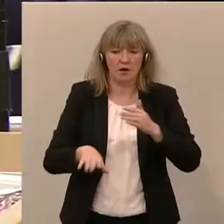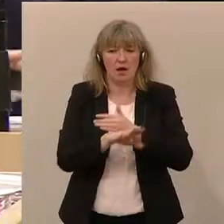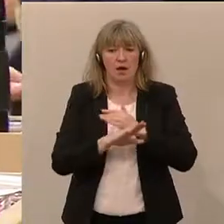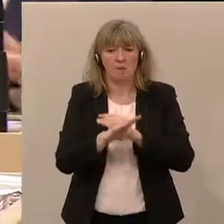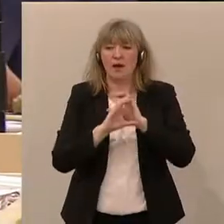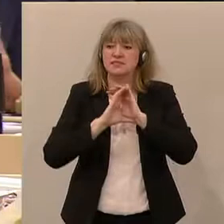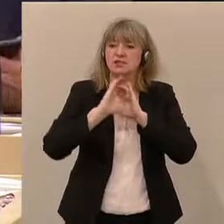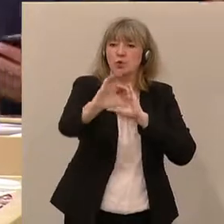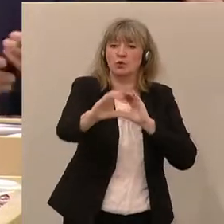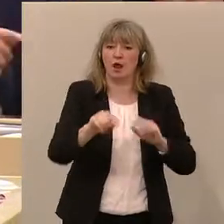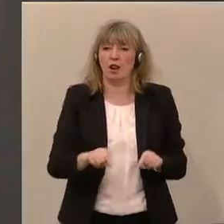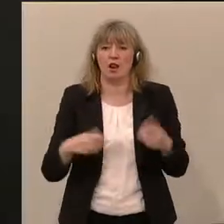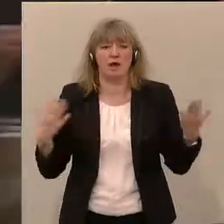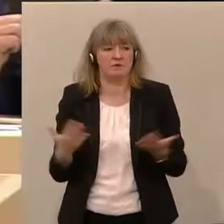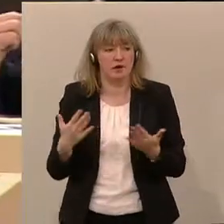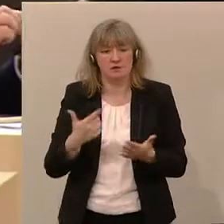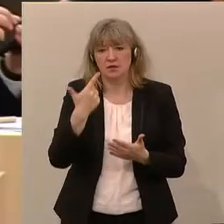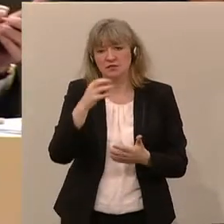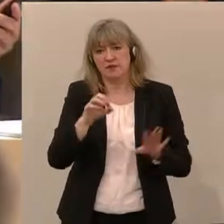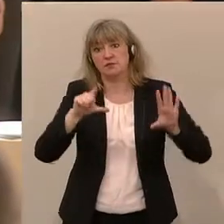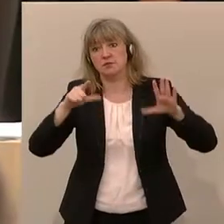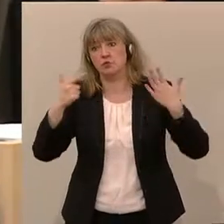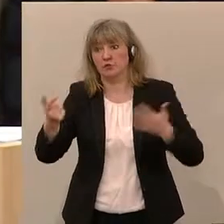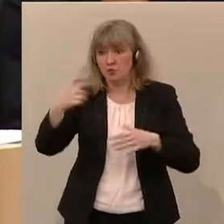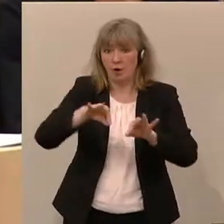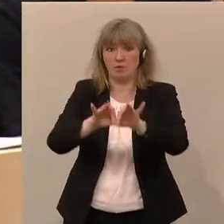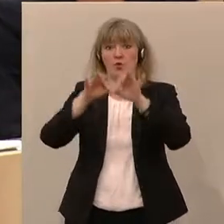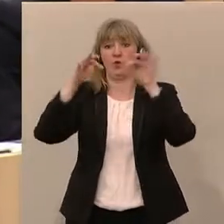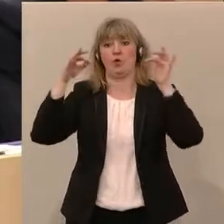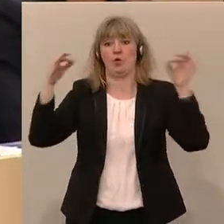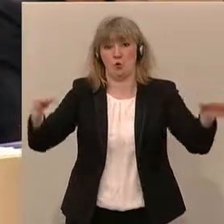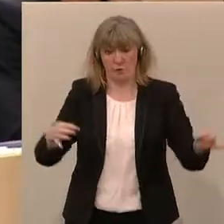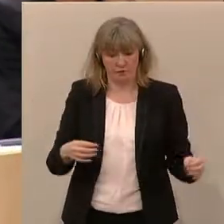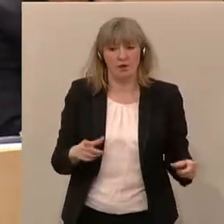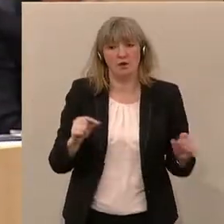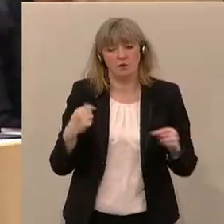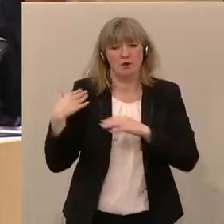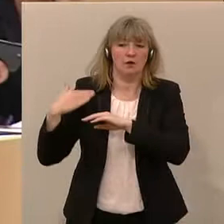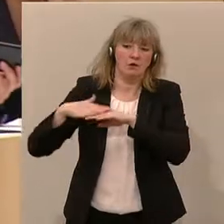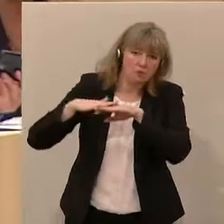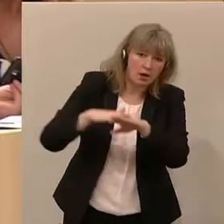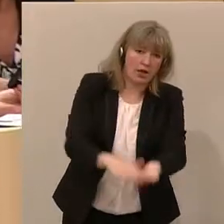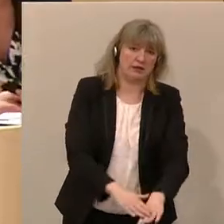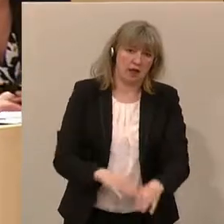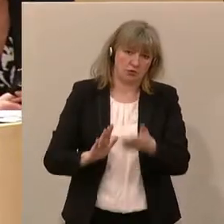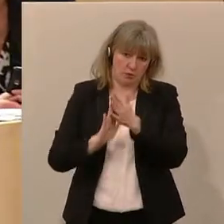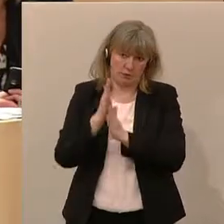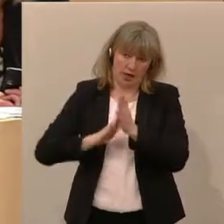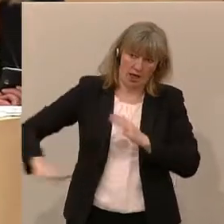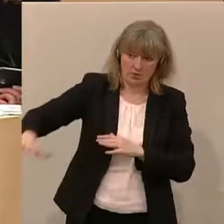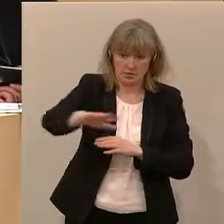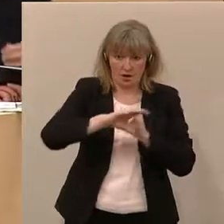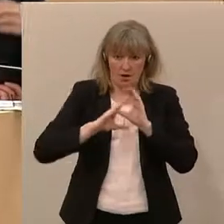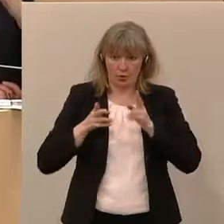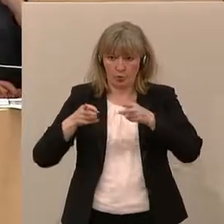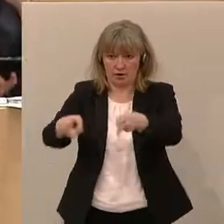wird, wenn er 2027 eröffnet wird, zu einer enormen Entlastung auf der Brenner-Route führen. Um